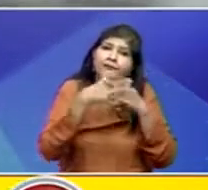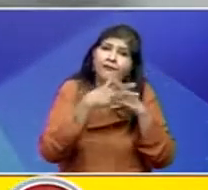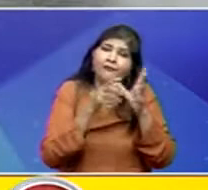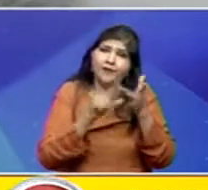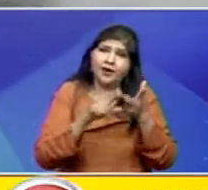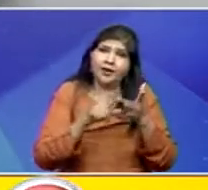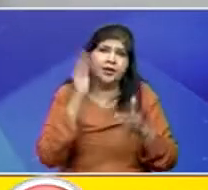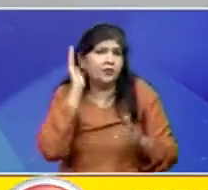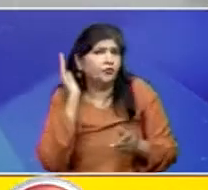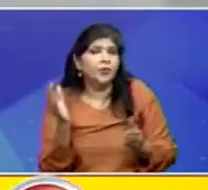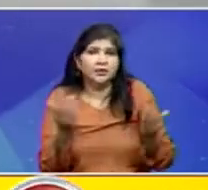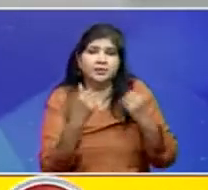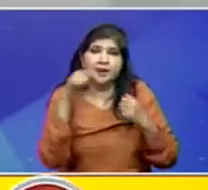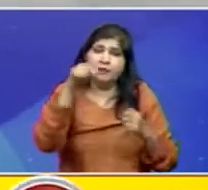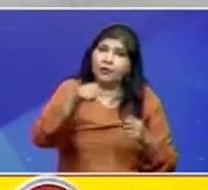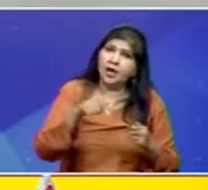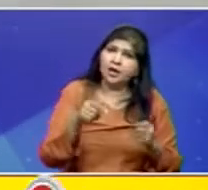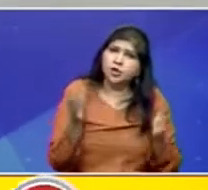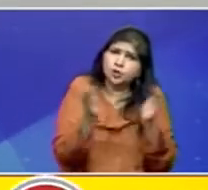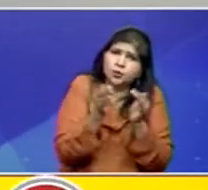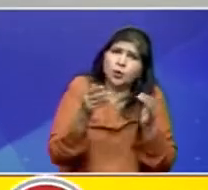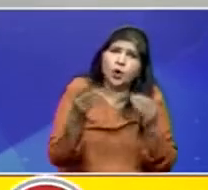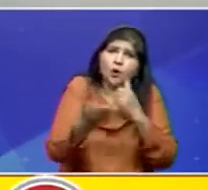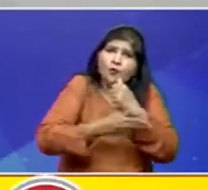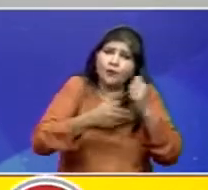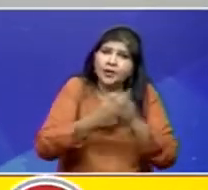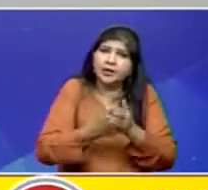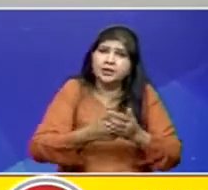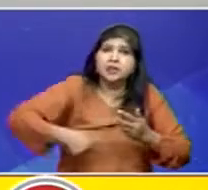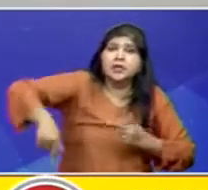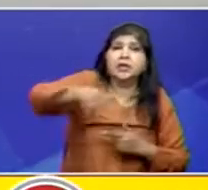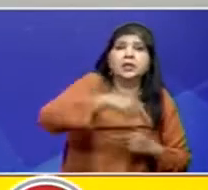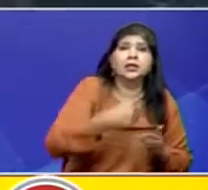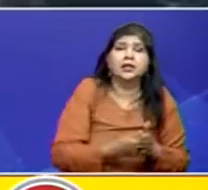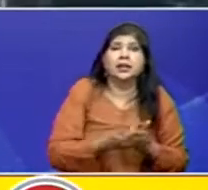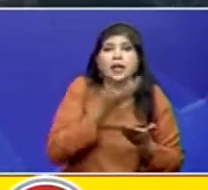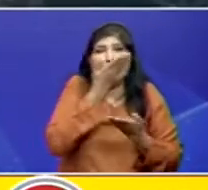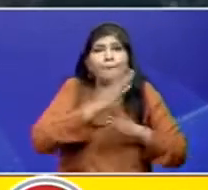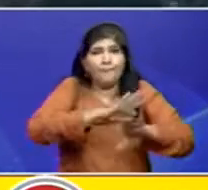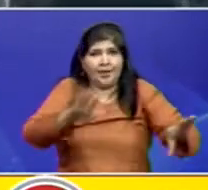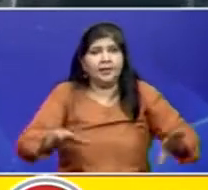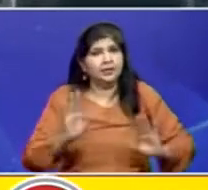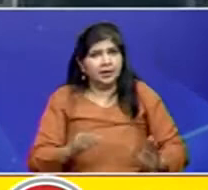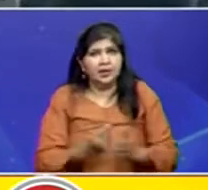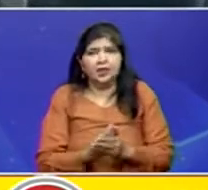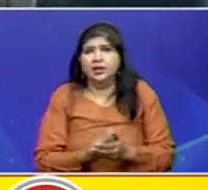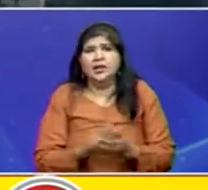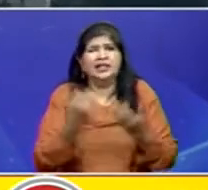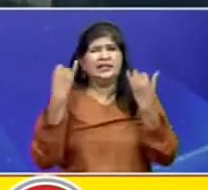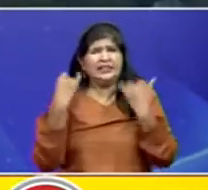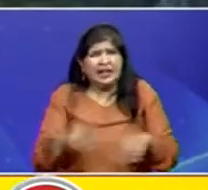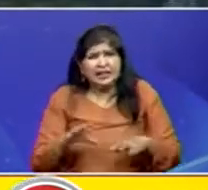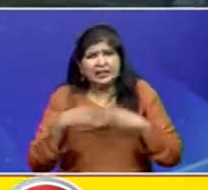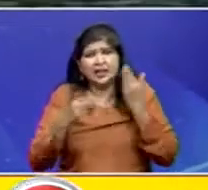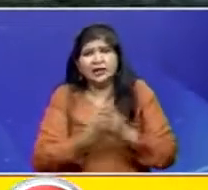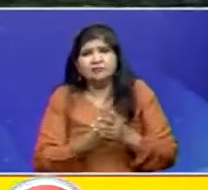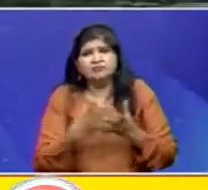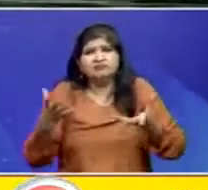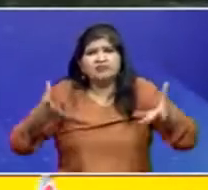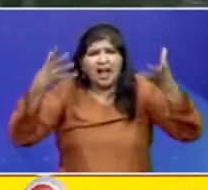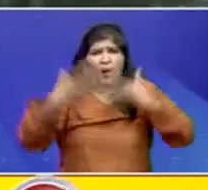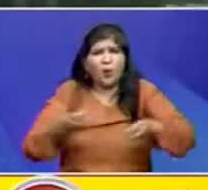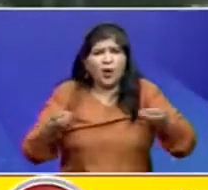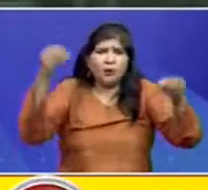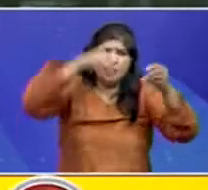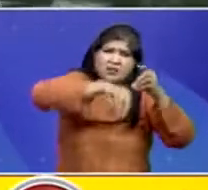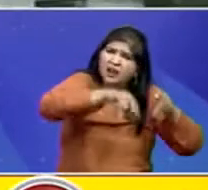वहां पर ग्राम सभा की भूमी पर एक कालाब था लेकिन वह गंदगी और कूडे के धेर से